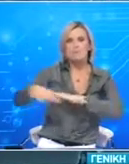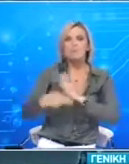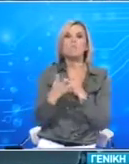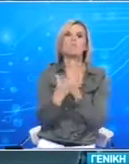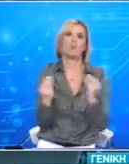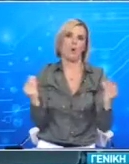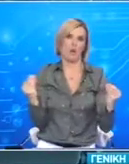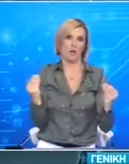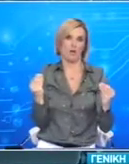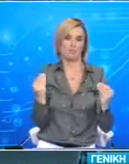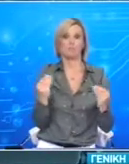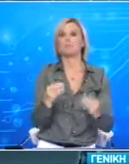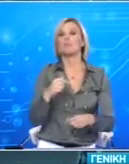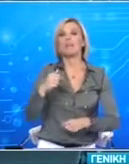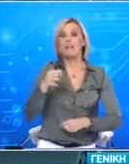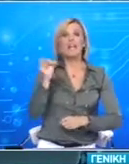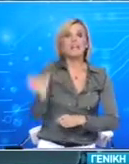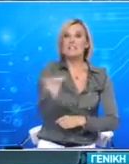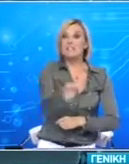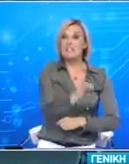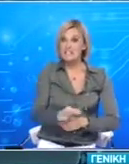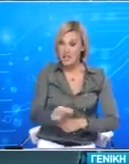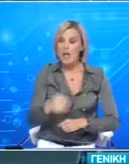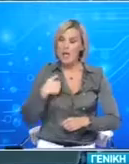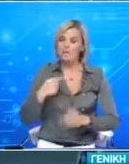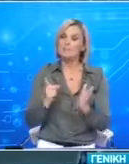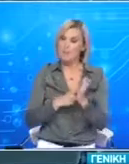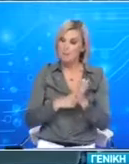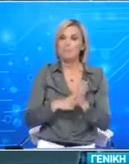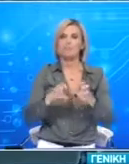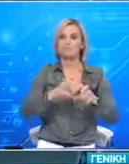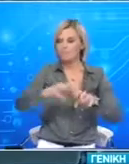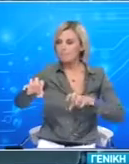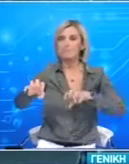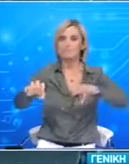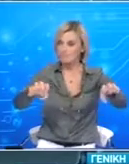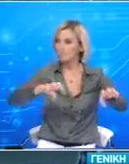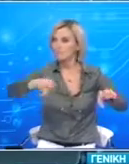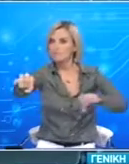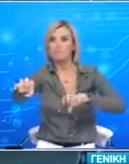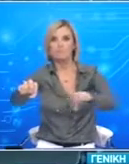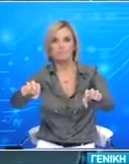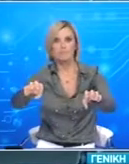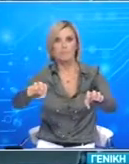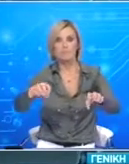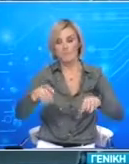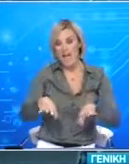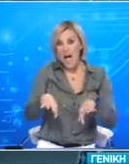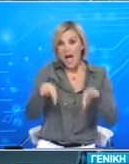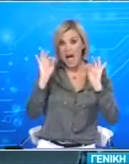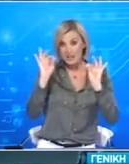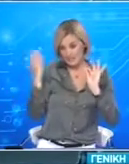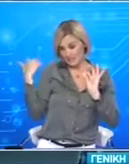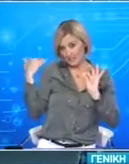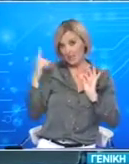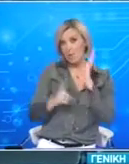νησιών για μας είναι πράξη και συνολικά από την αρχή του έτους έχουν φύγει από τη Λέσβο